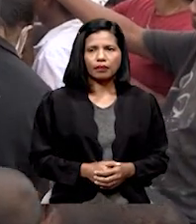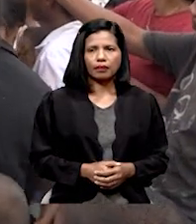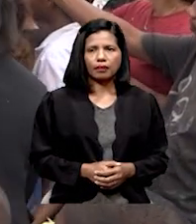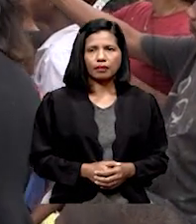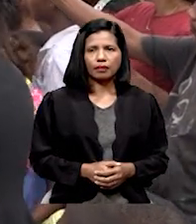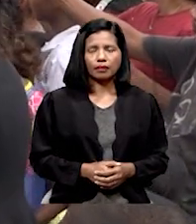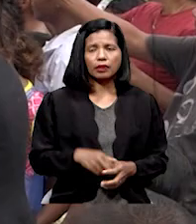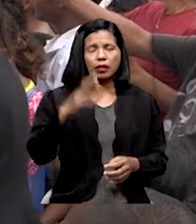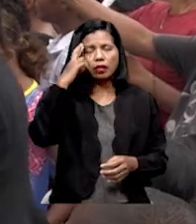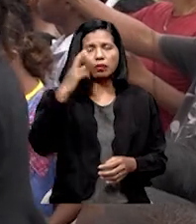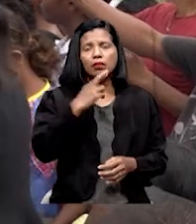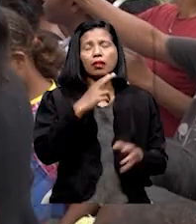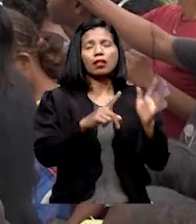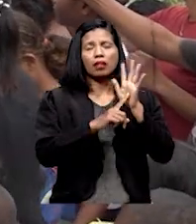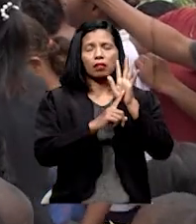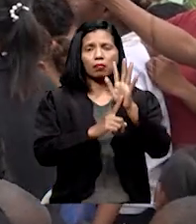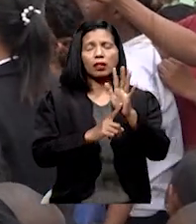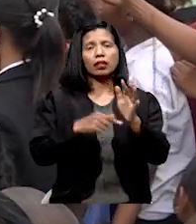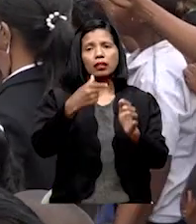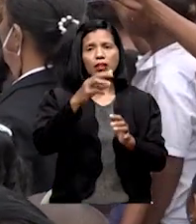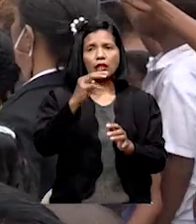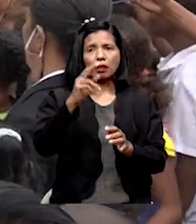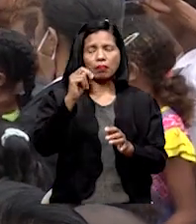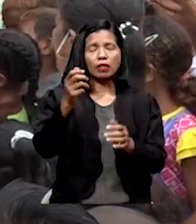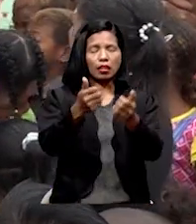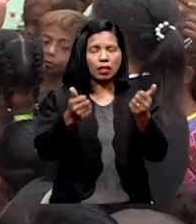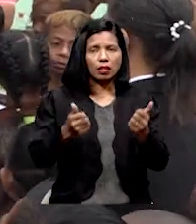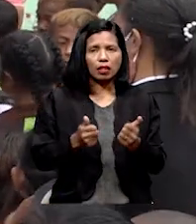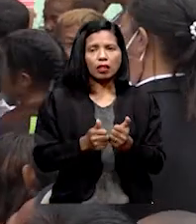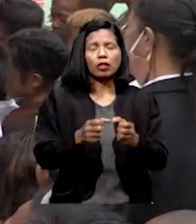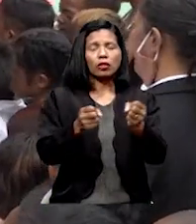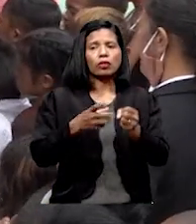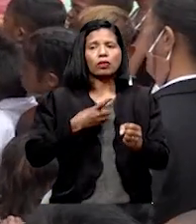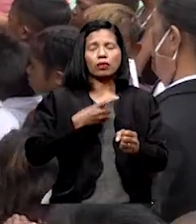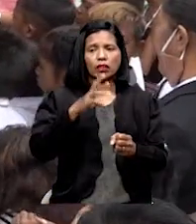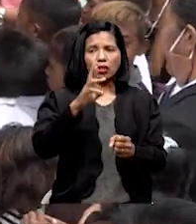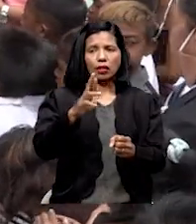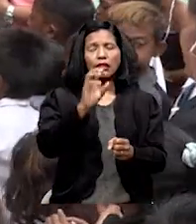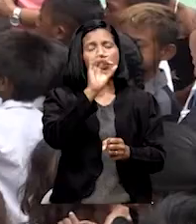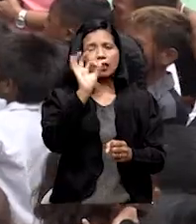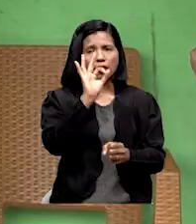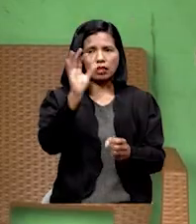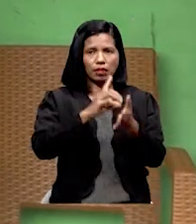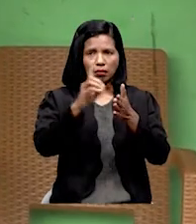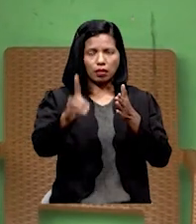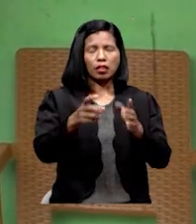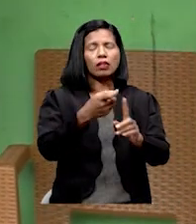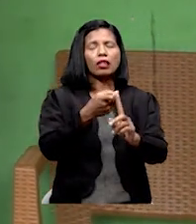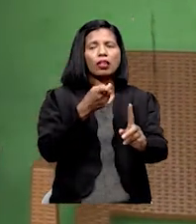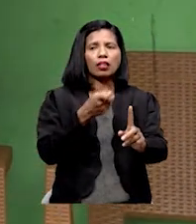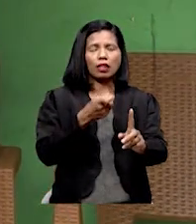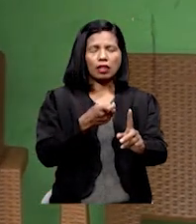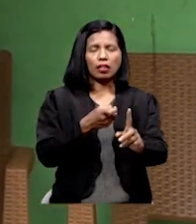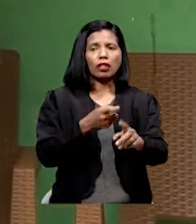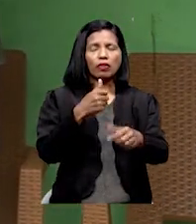Zera mzorta hato kestau ne baji emen iya aldeia kasnafar suku dare sesta semana ne banghira hetan konviti hore